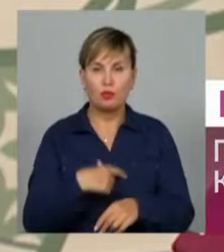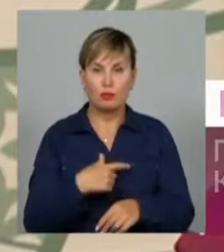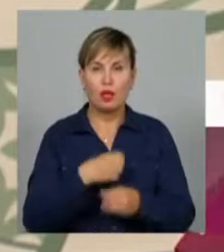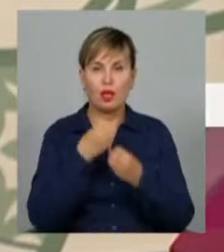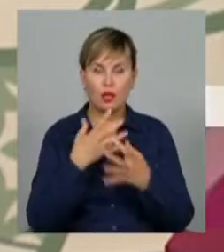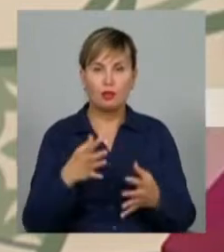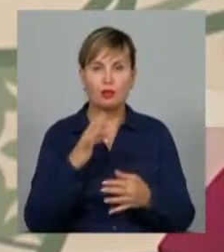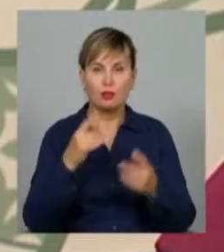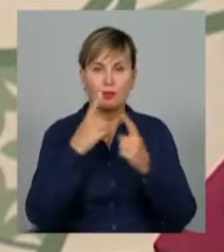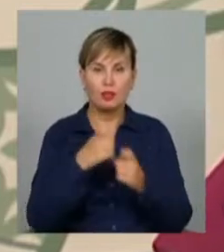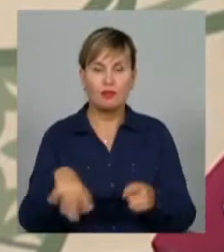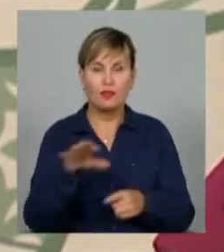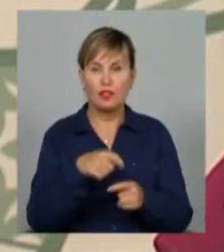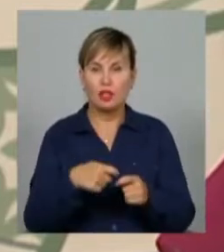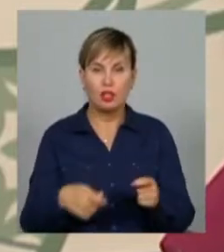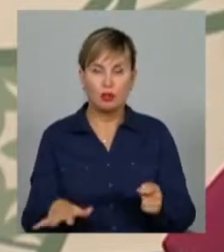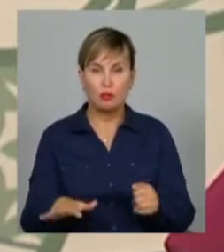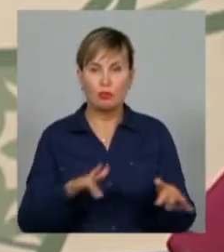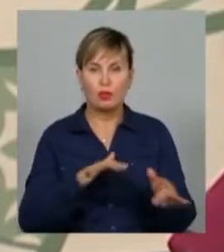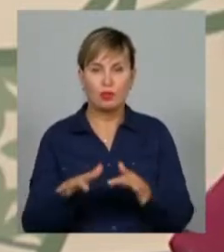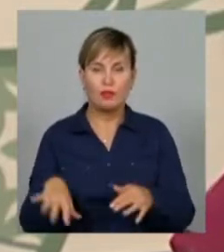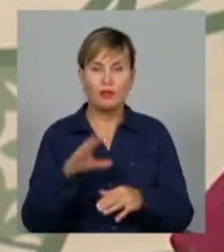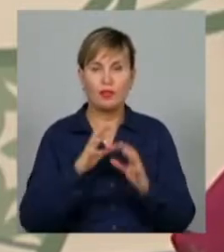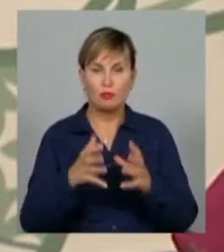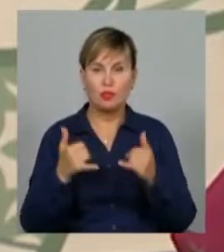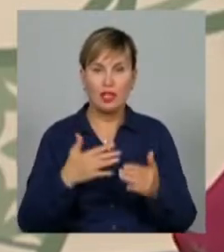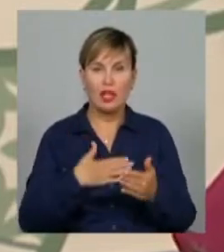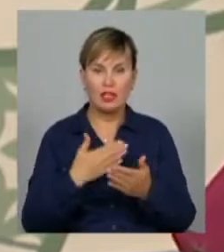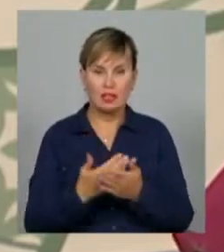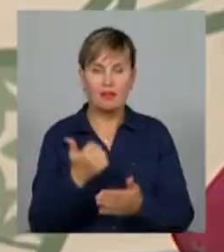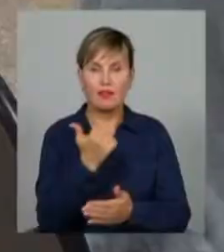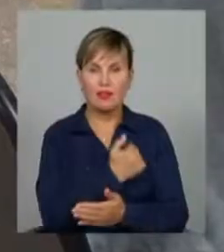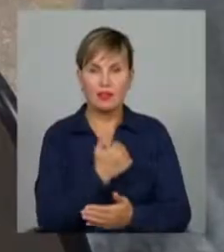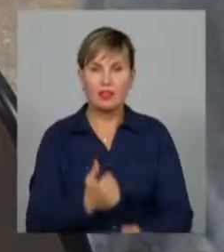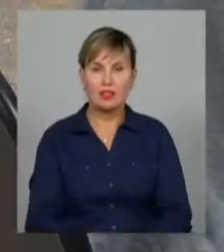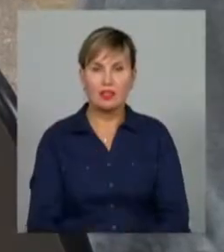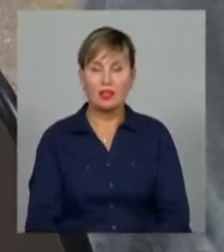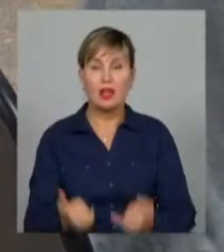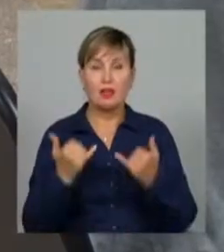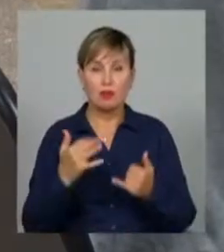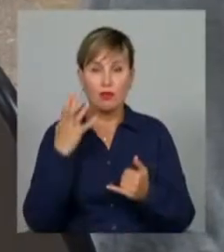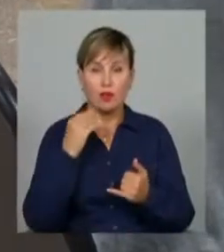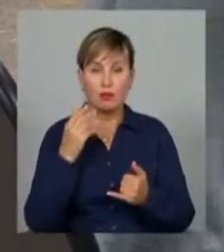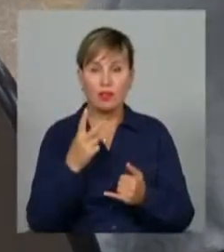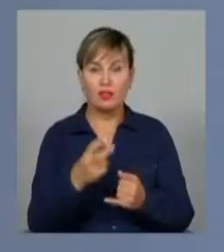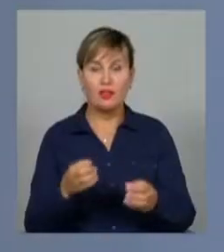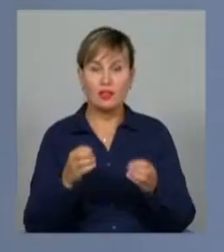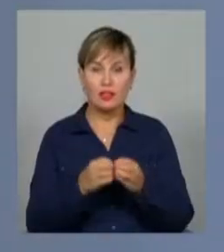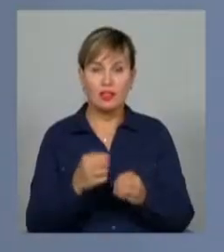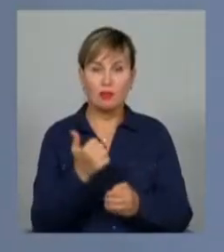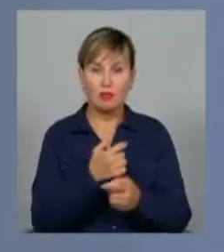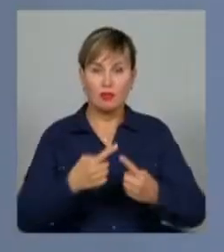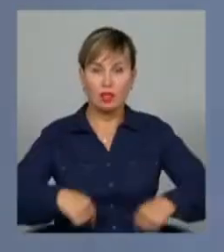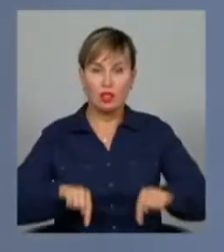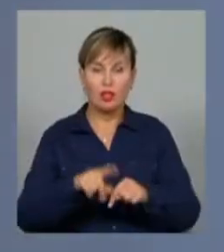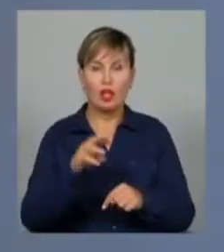хорошо и призываем всех не тянуть с процедурой. Весь мир сейчас активно вакцинируется. На сегодня в Алматы 210 прививочных